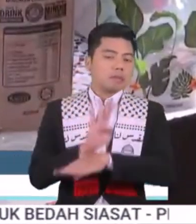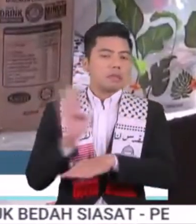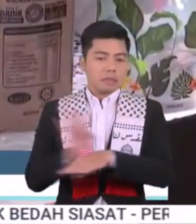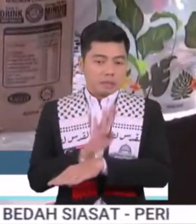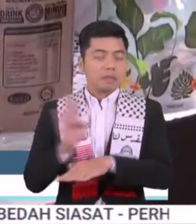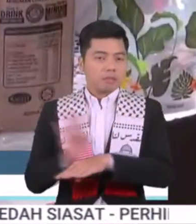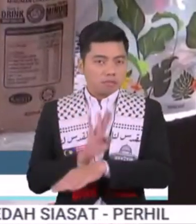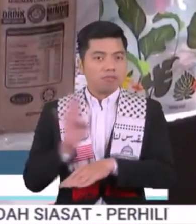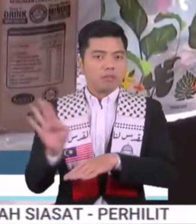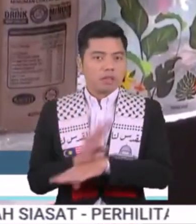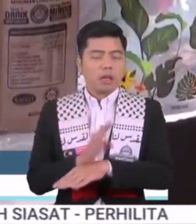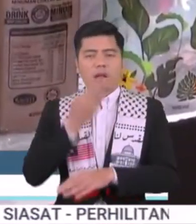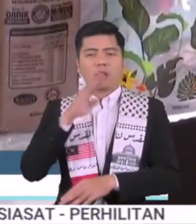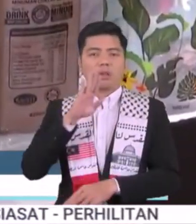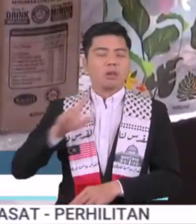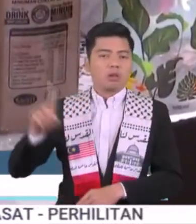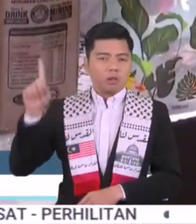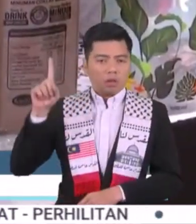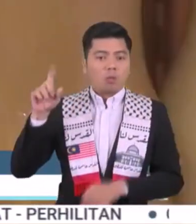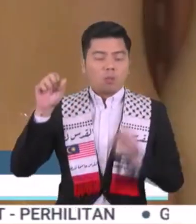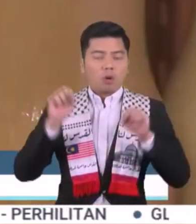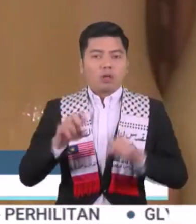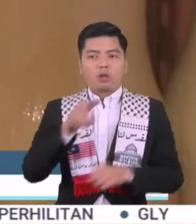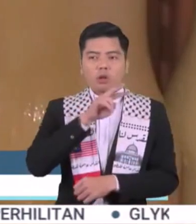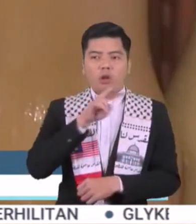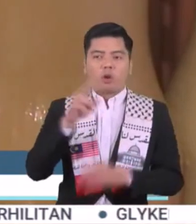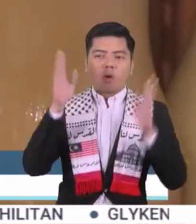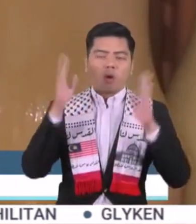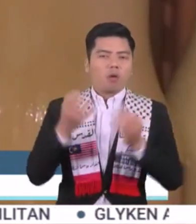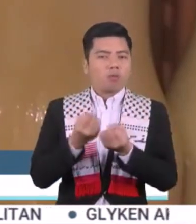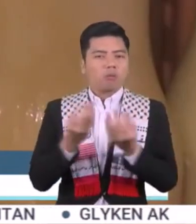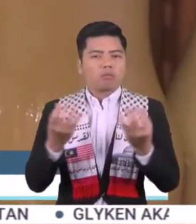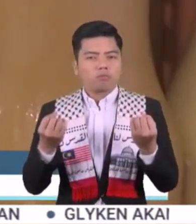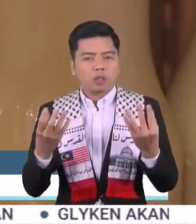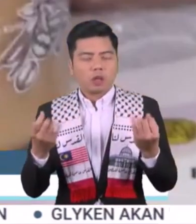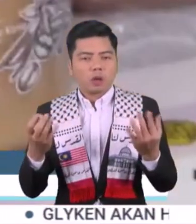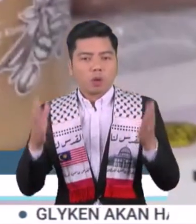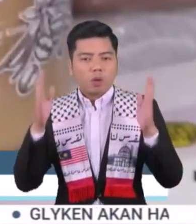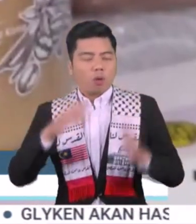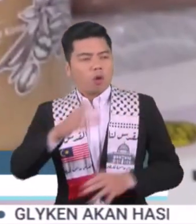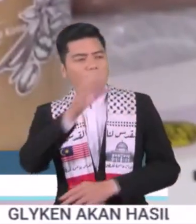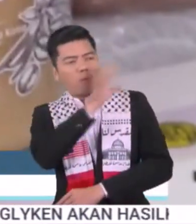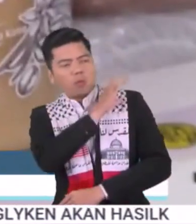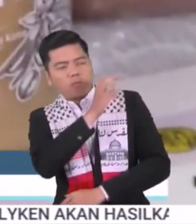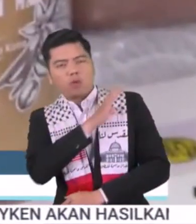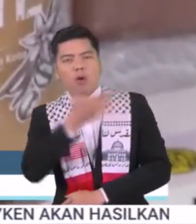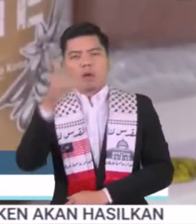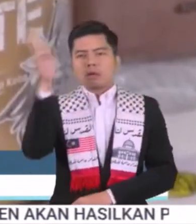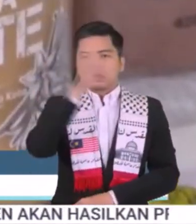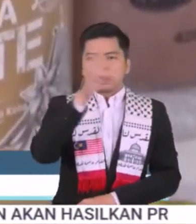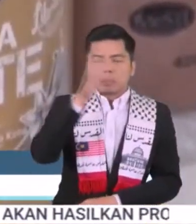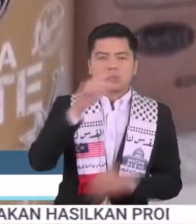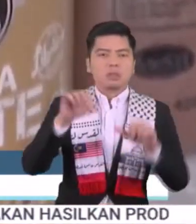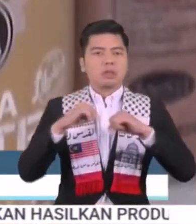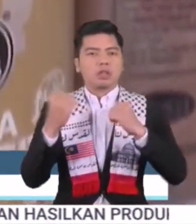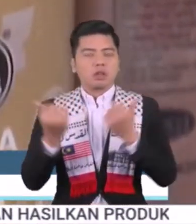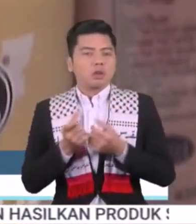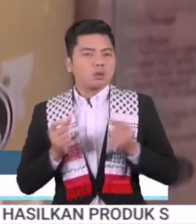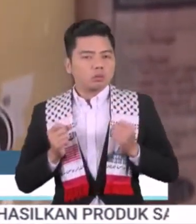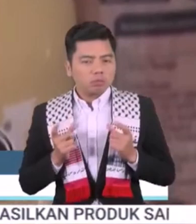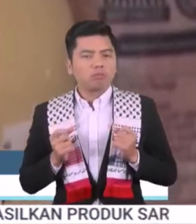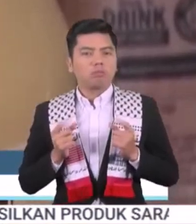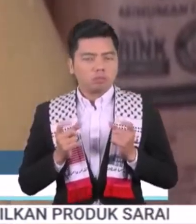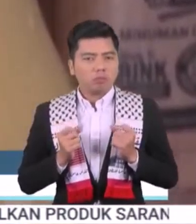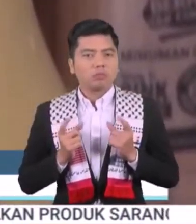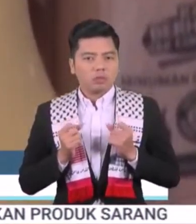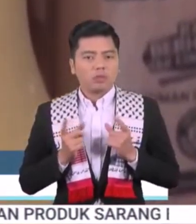Madani. Alhamdulillah saya dapat jumpa ramai orang korporat, dapat jumpa dengan ramai manager-manager agensi kerajaan yang sedikit sebanyak yang